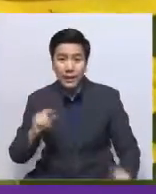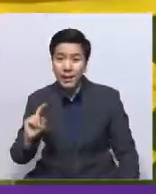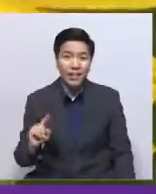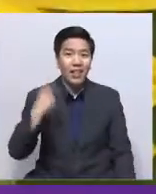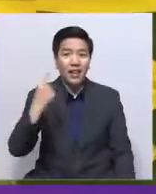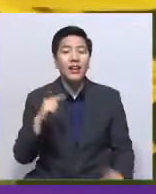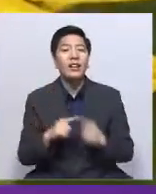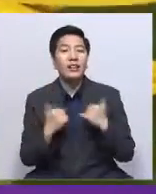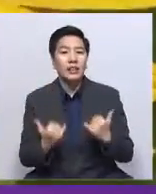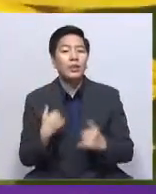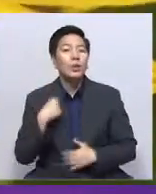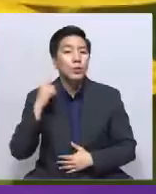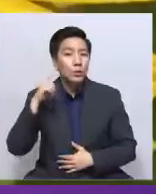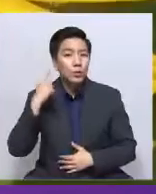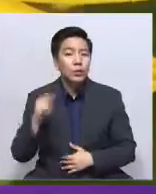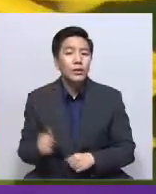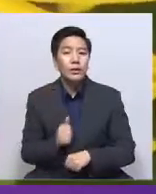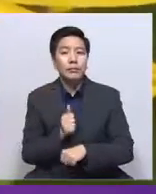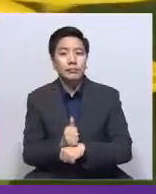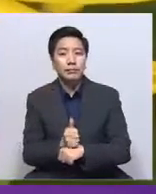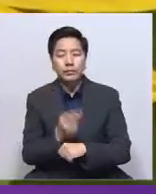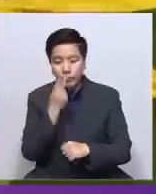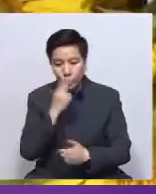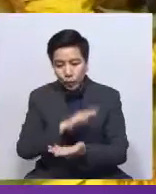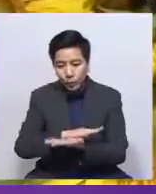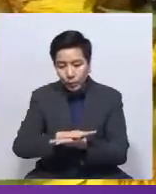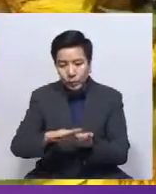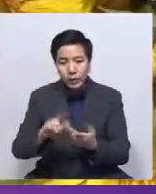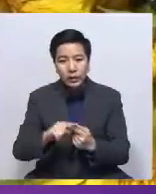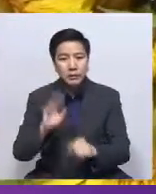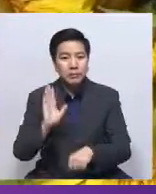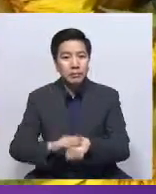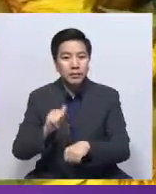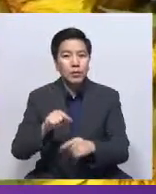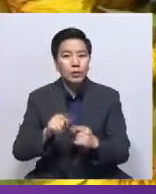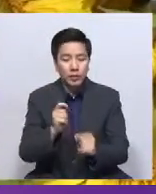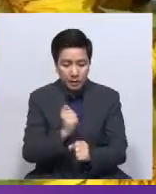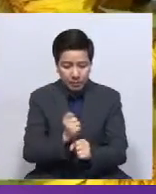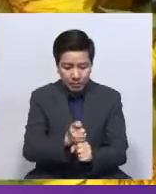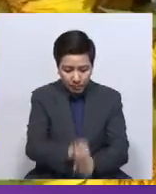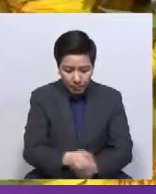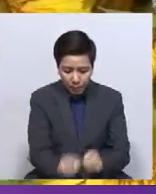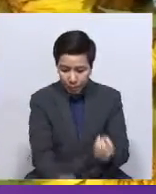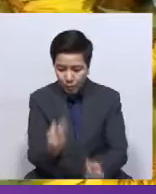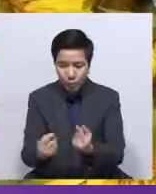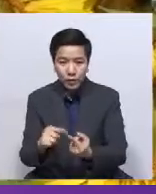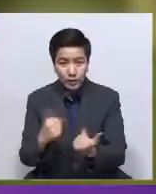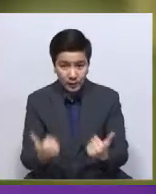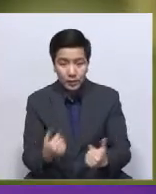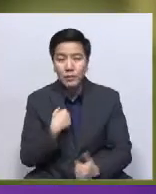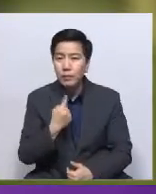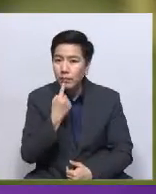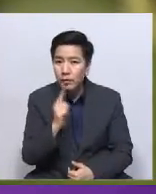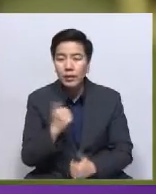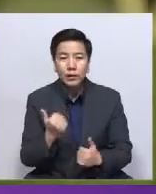ค่ะคุณผู้ชมโดยนางไพลินตันติรักษาเจ้าหน้าที่งานรักษาความสะอาดชำนาญงานหัวหน้ากลุ่มงานปลูกสำนักงานเขตหนองแขมก็